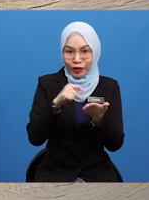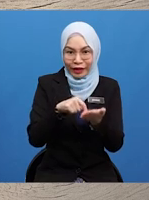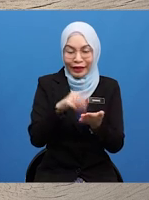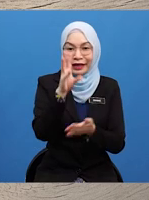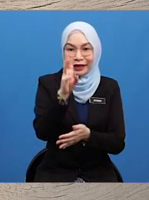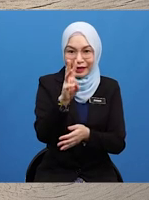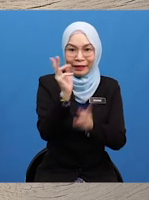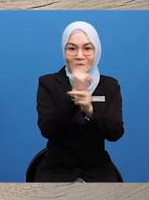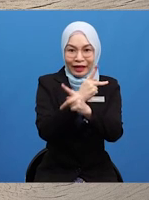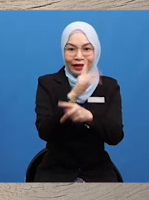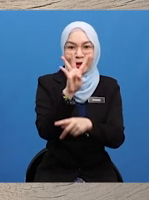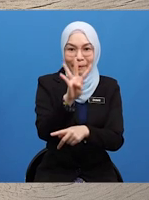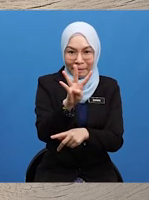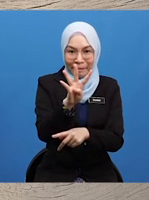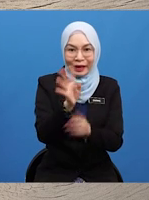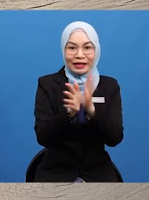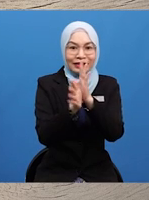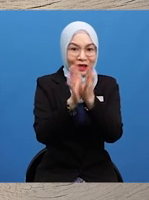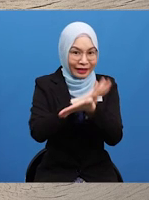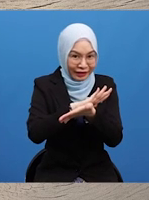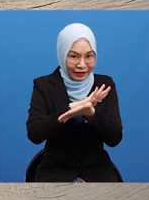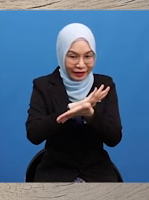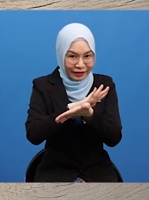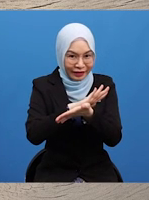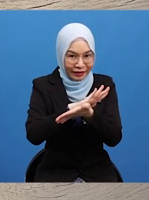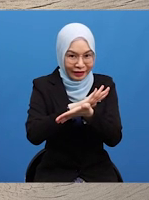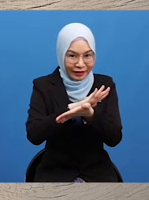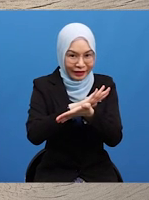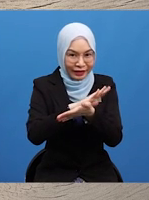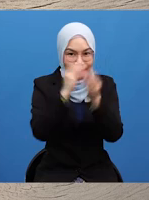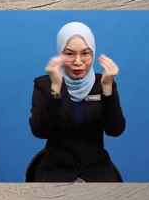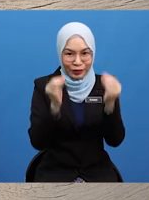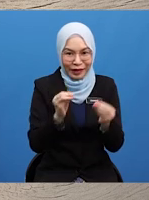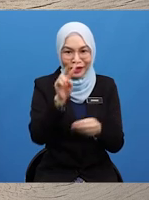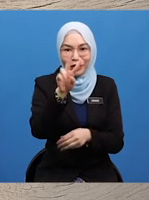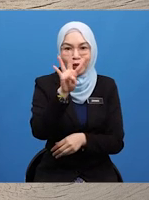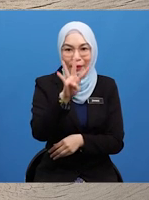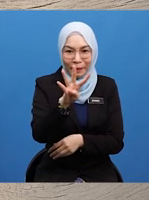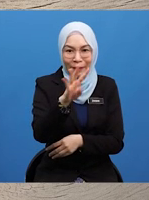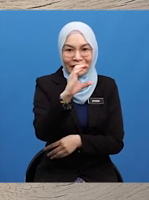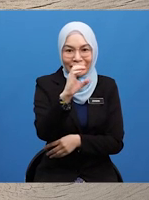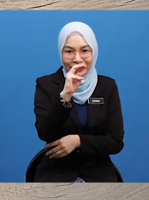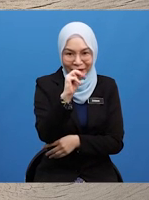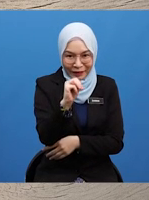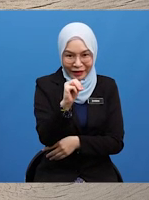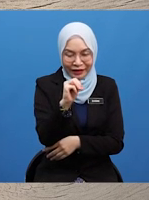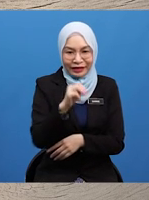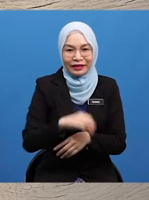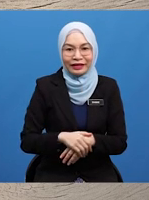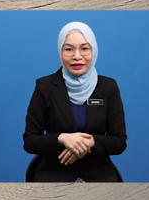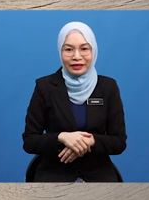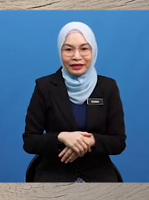didarabkan dengan 4, jawapannya 24 cm persegi.